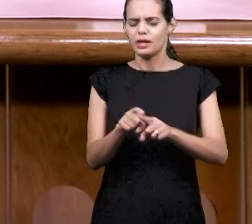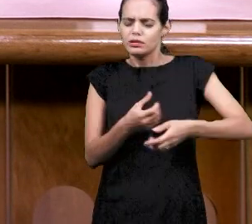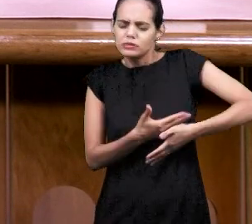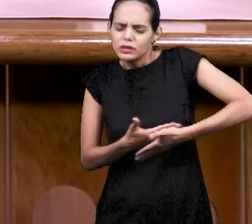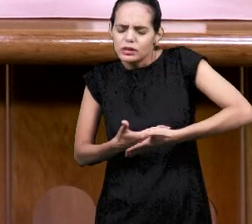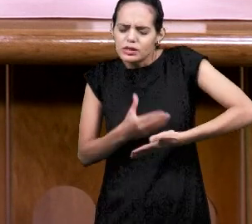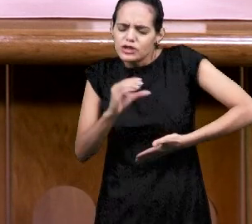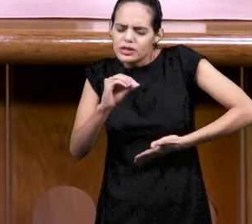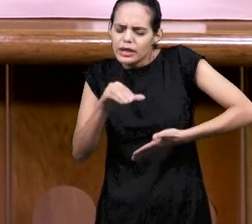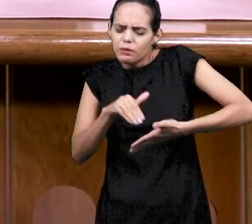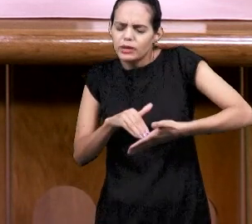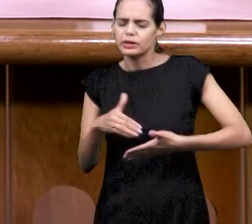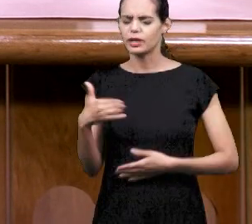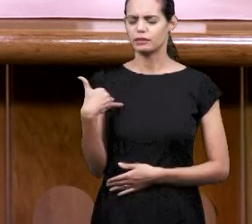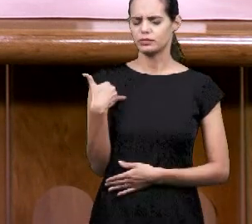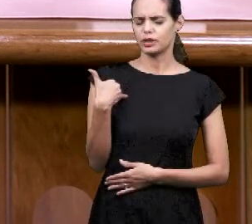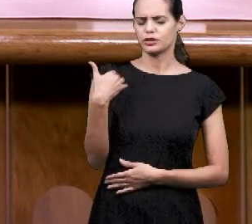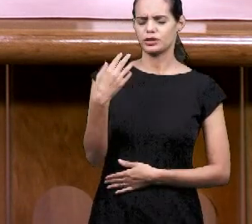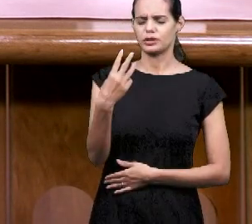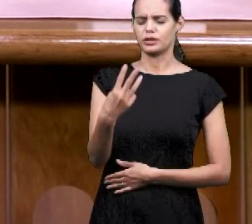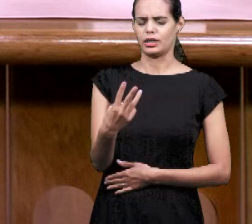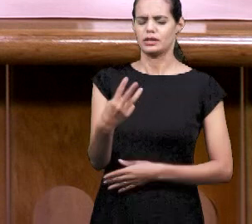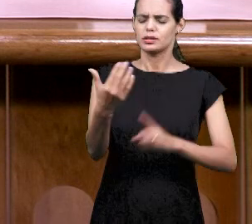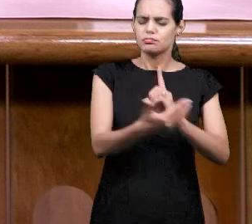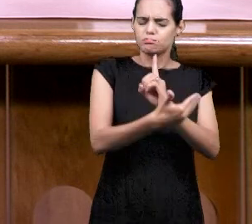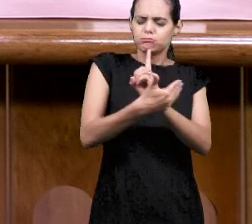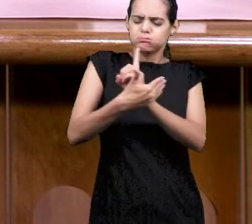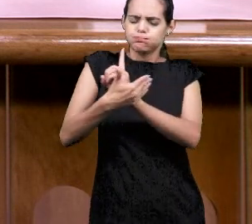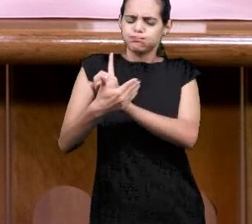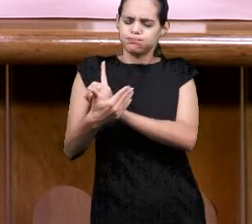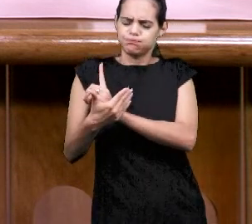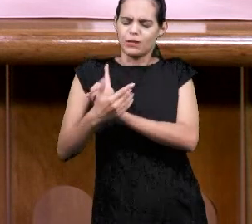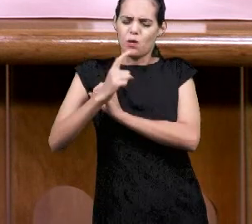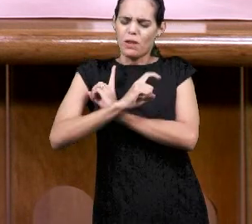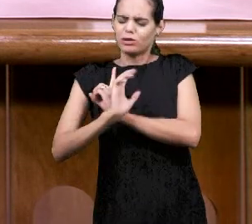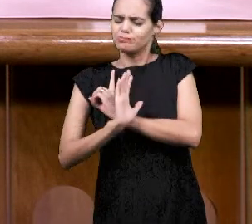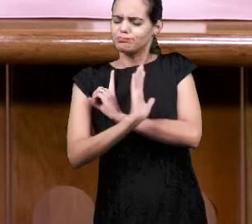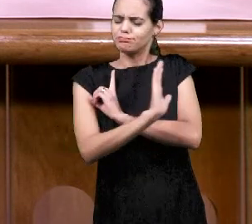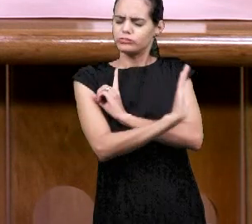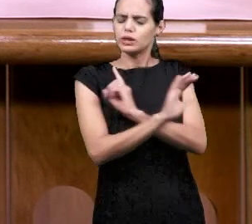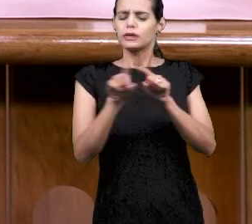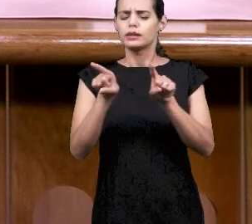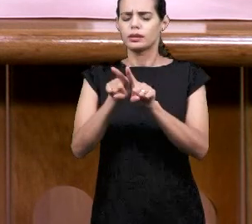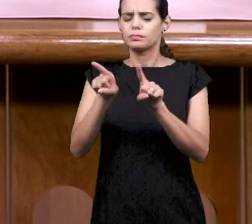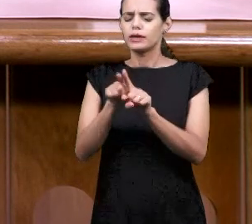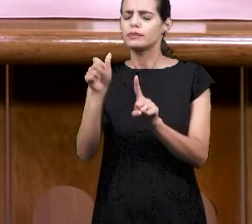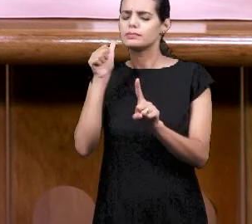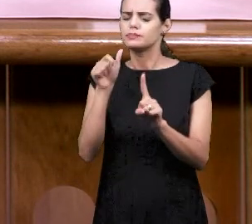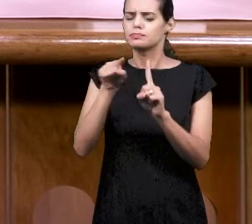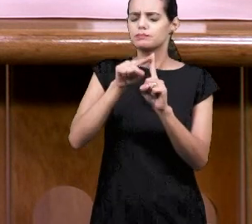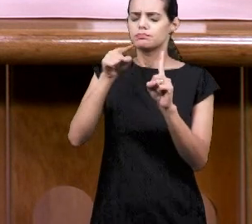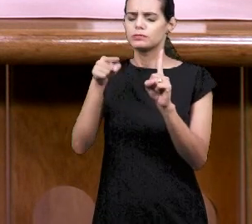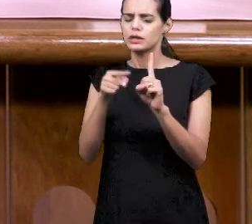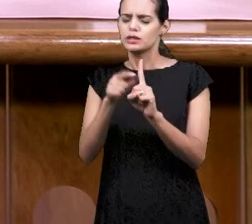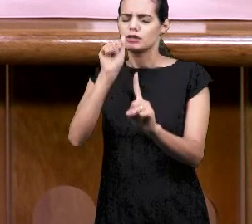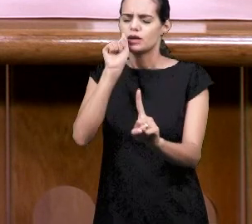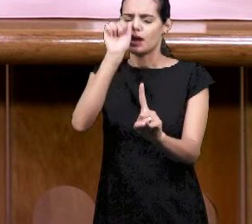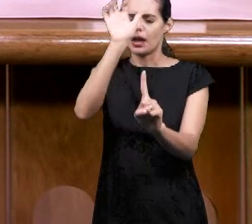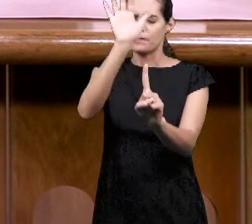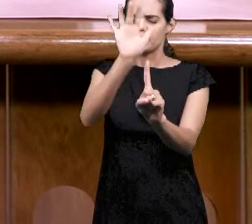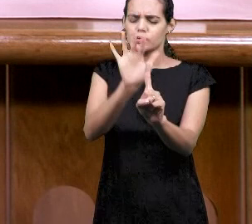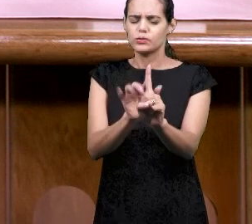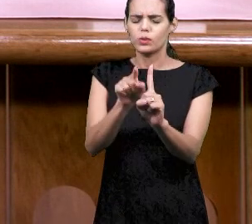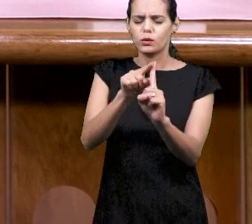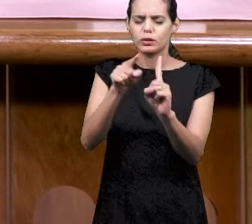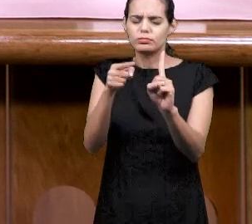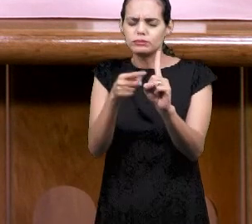apprendre plus en plus la parole dans un niveau de connaissance plus profond et plus mûr. Bénis, Seigneur Dieu,